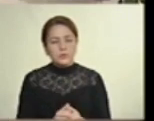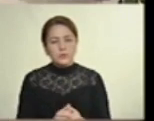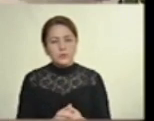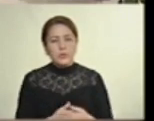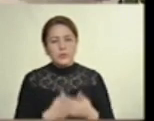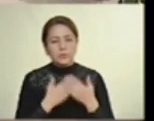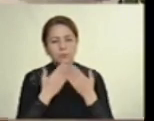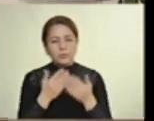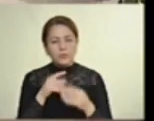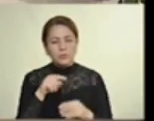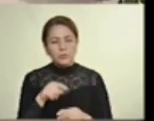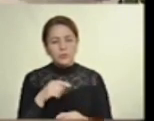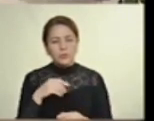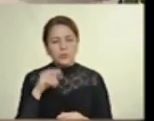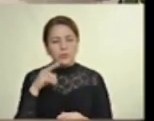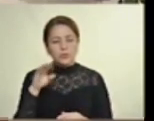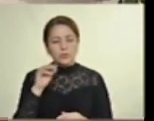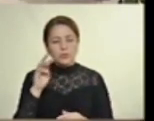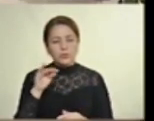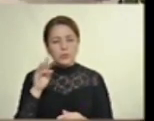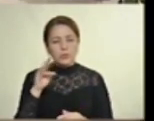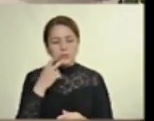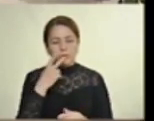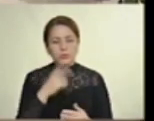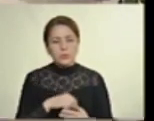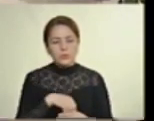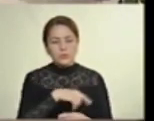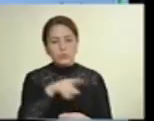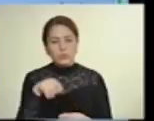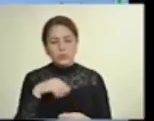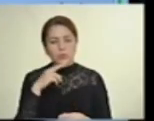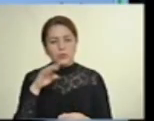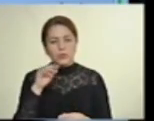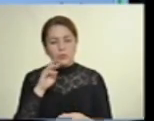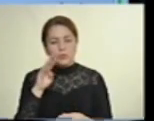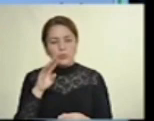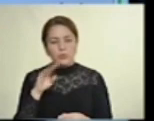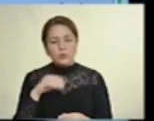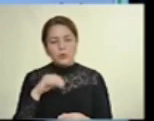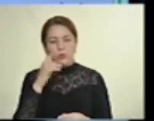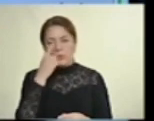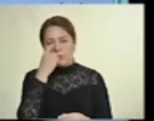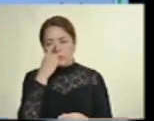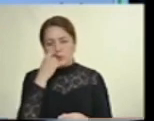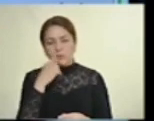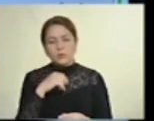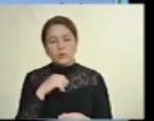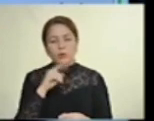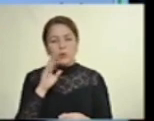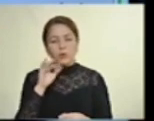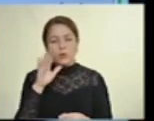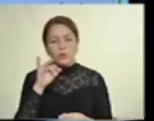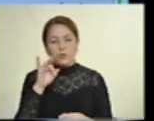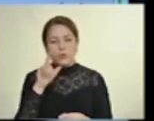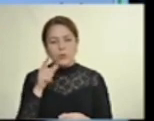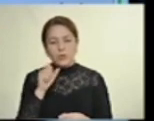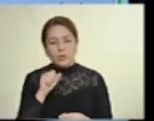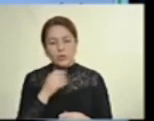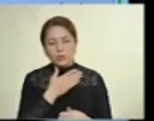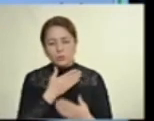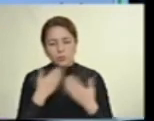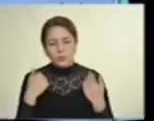Mana uning dumiga ahamiyat berib qarang. Ularning dum umurtqalarida qovurg'alar bo'lmaydi. Ular